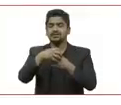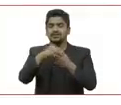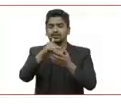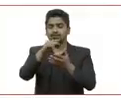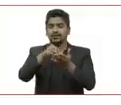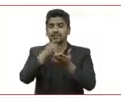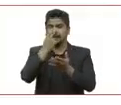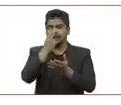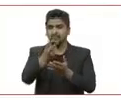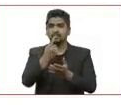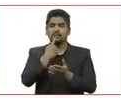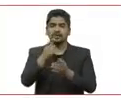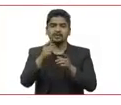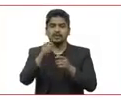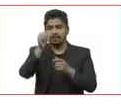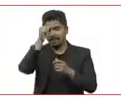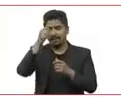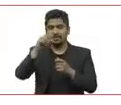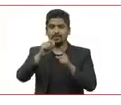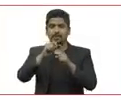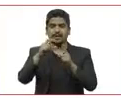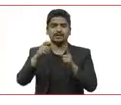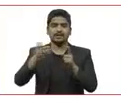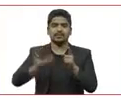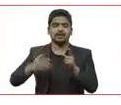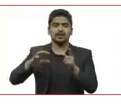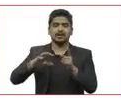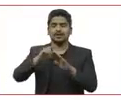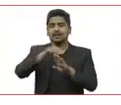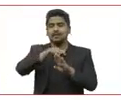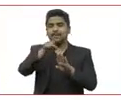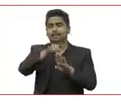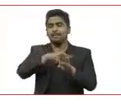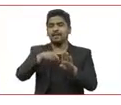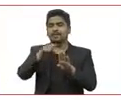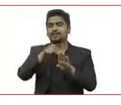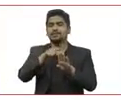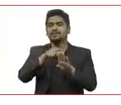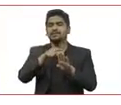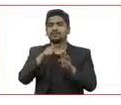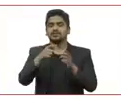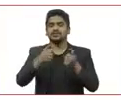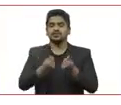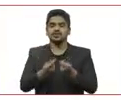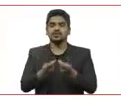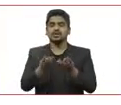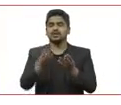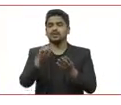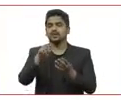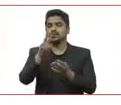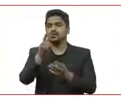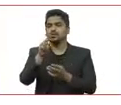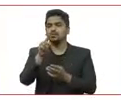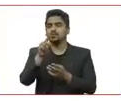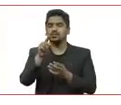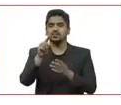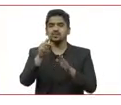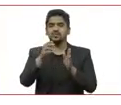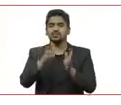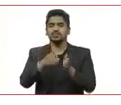तथ्याङ्क हेर्दाखेरि पनि भारत, पाकिस्तान, बङ्गलादेश तथा मालदिभ्सका जनसङ्ख्यामा अहिले दोस्रो